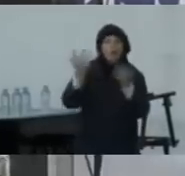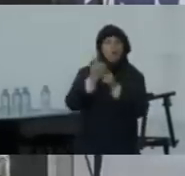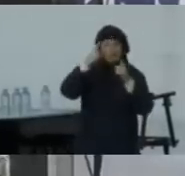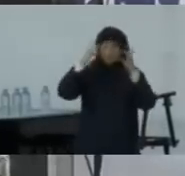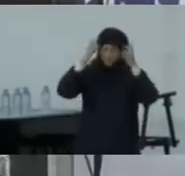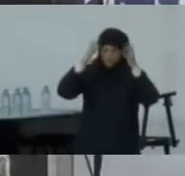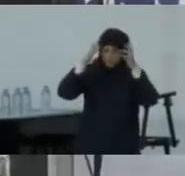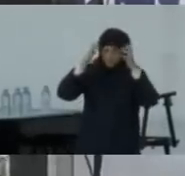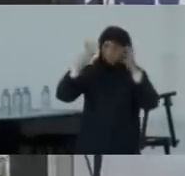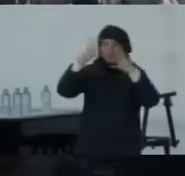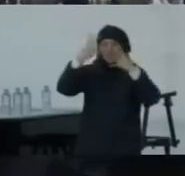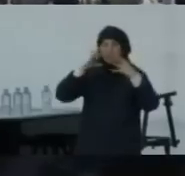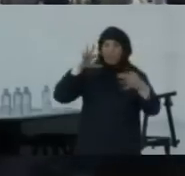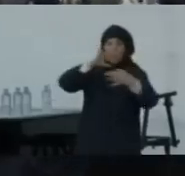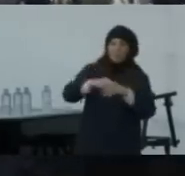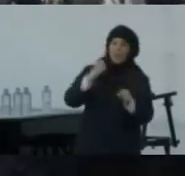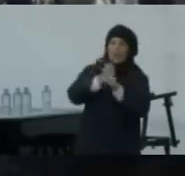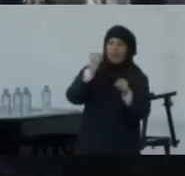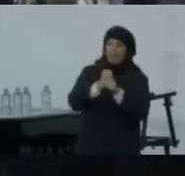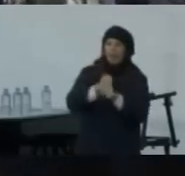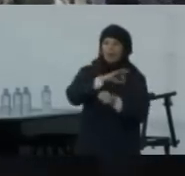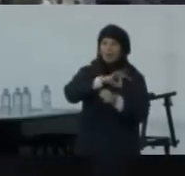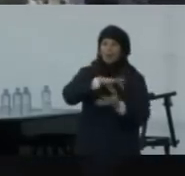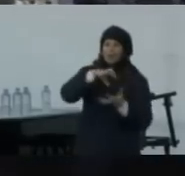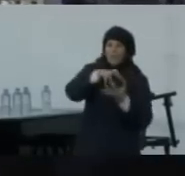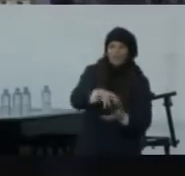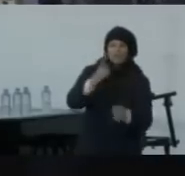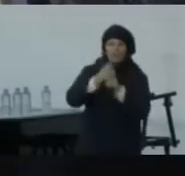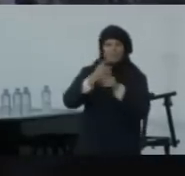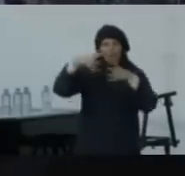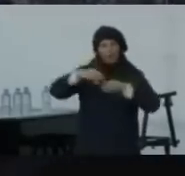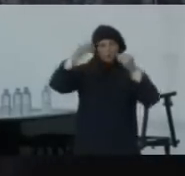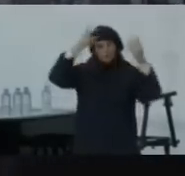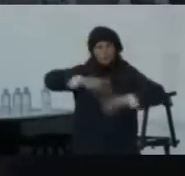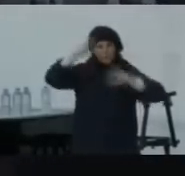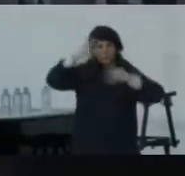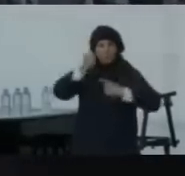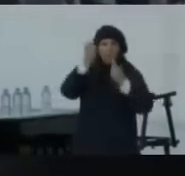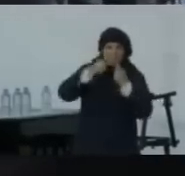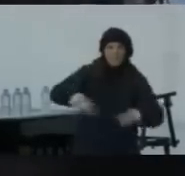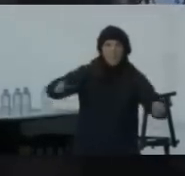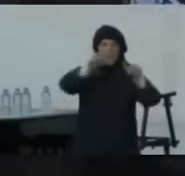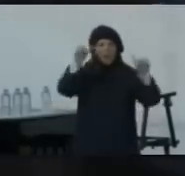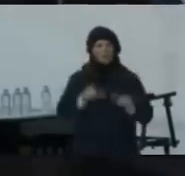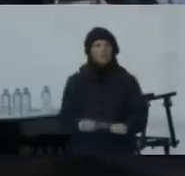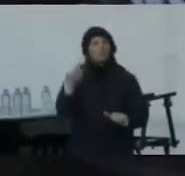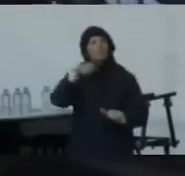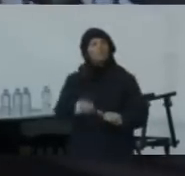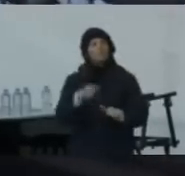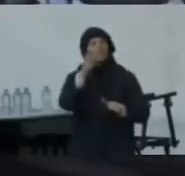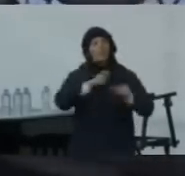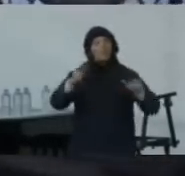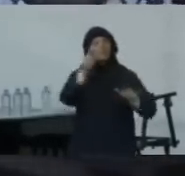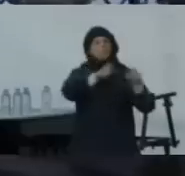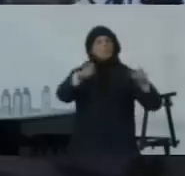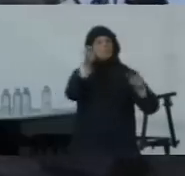cervello sul lavoro e sul reddito, bisogna ragionare in modo diversificato, perché c'è molta gente, quelli pochi, che hanno un posto di